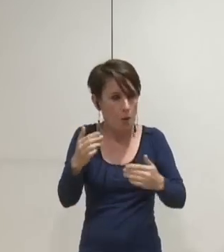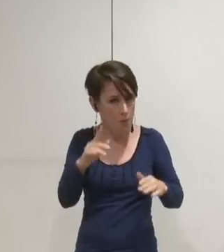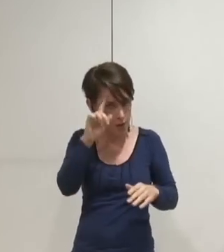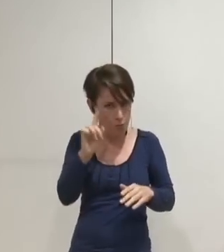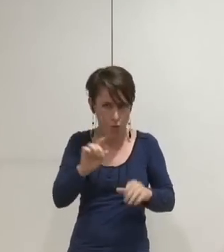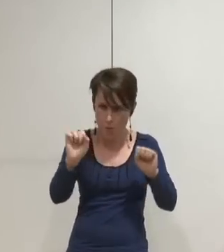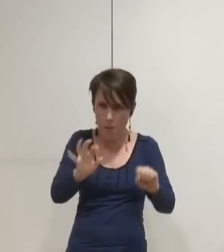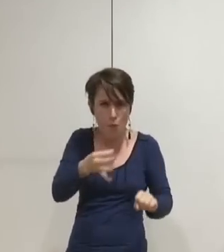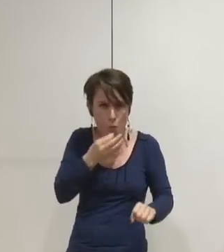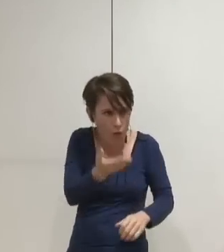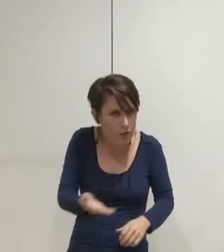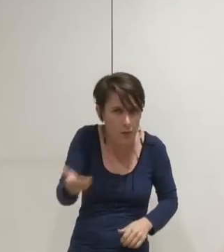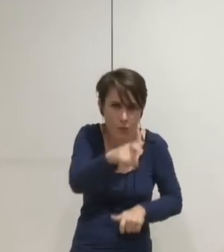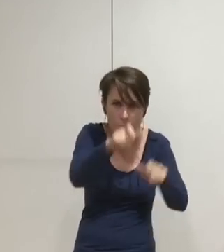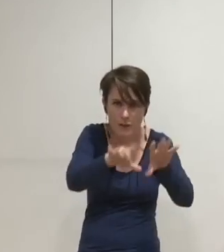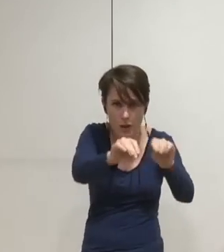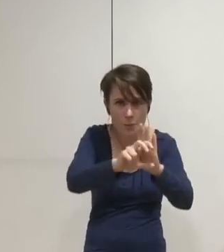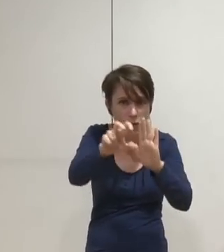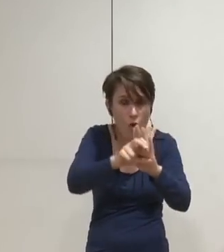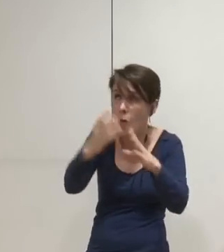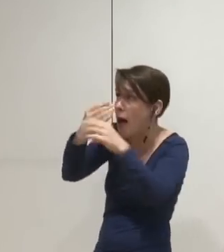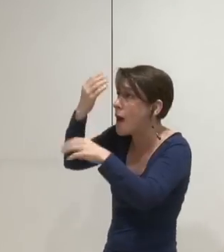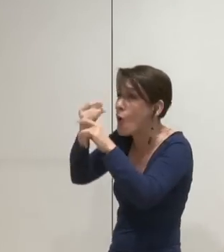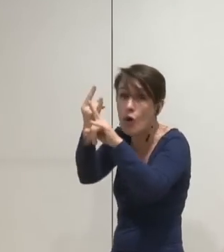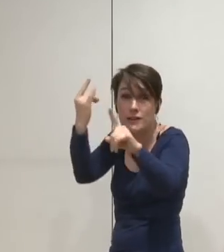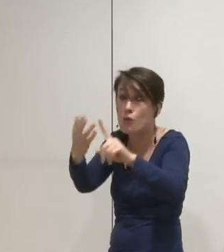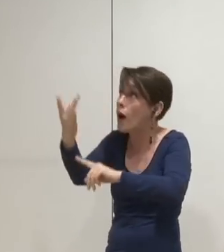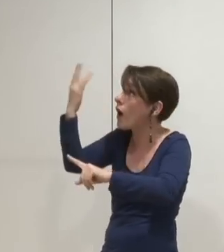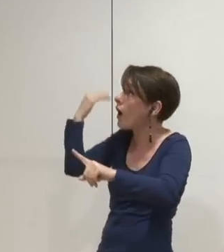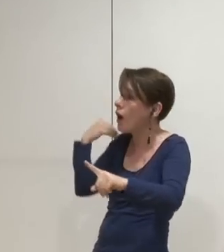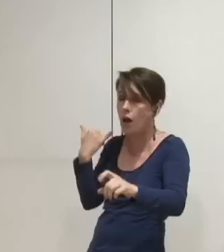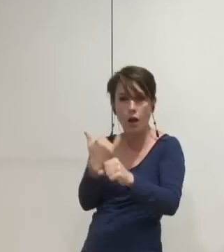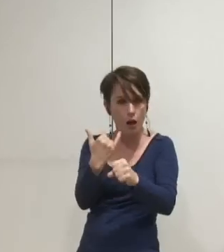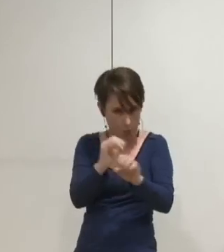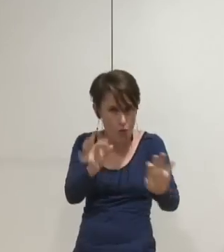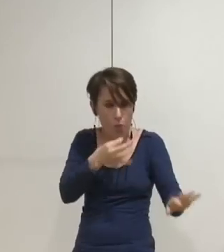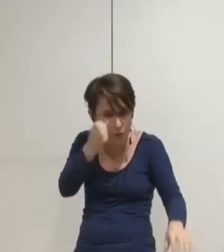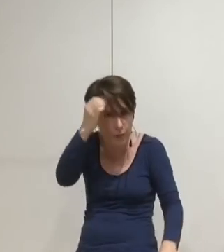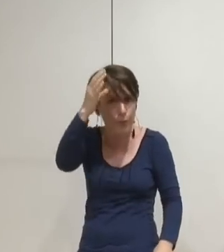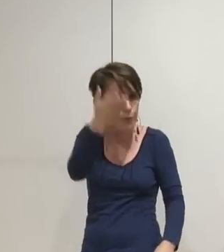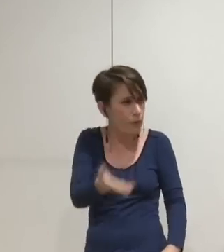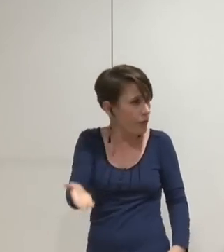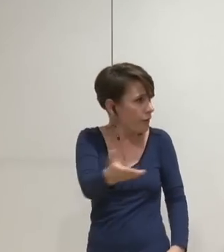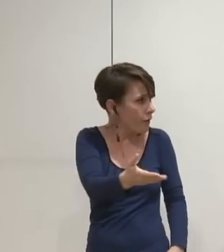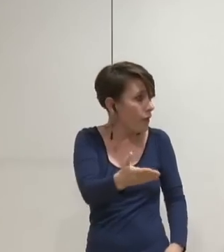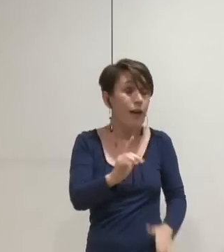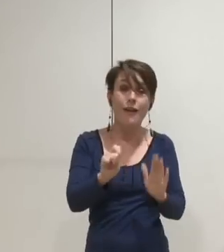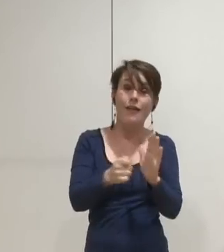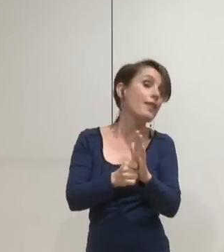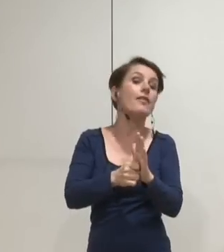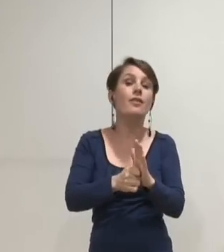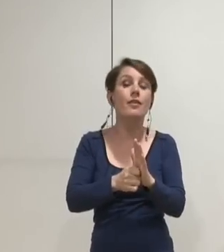d'apprendre une partie de leur histoire à cette occasion Monsieur le Maire vous allez faire déplacer lors de cette journée de nombreux grenoblois qui